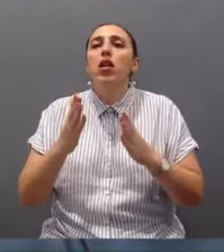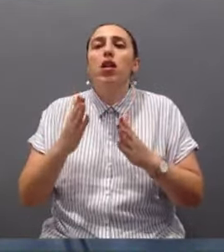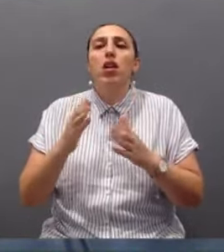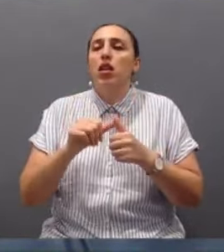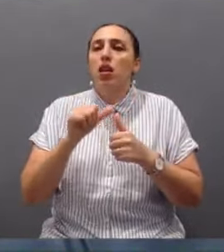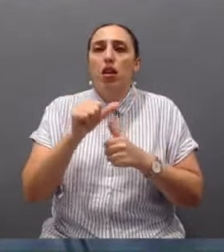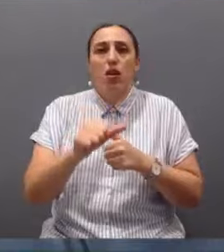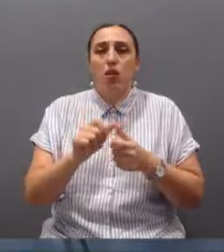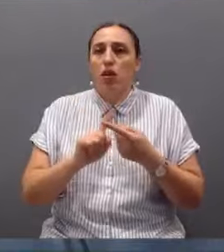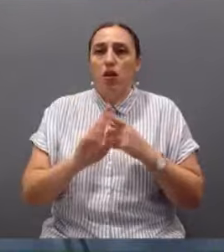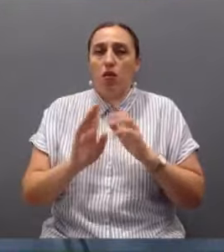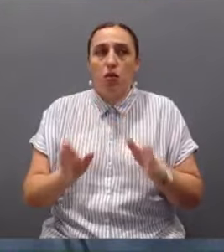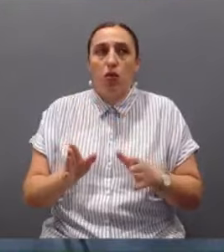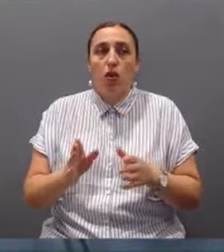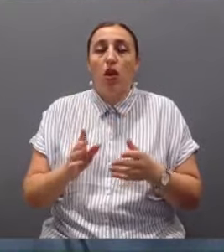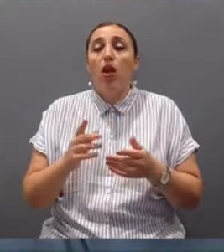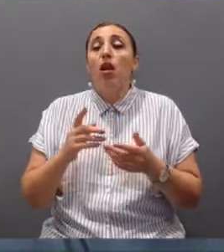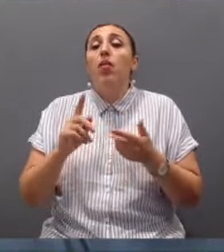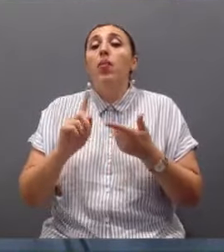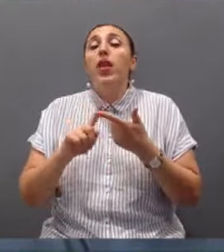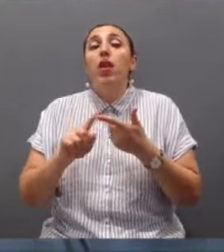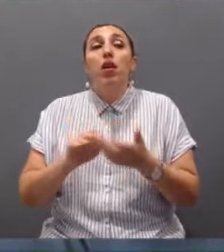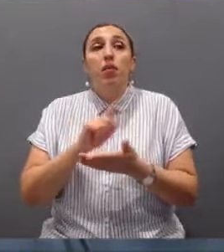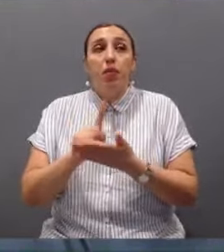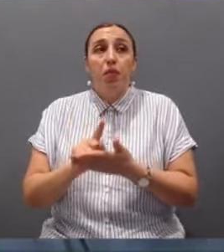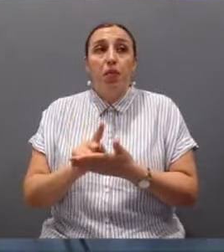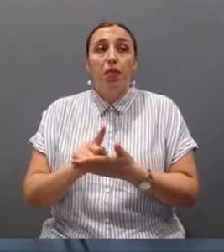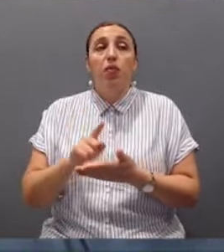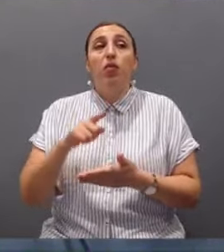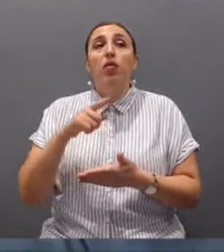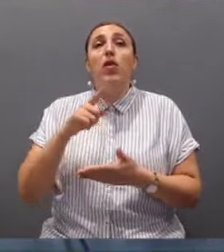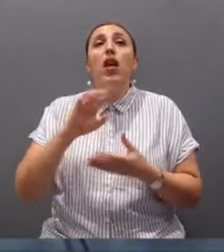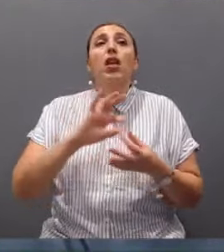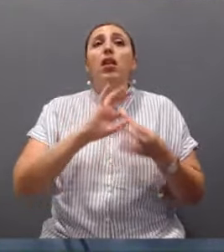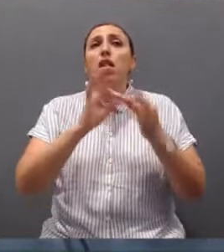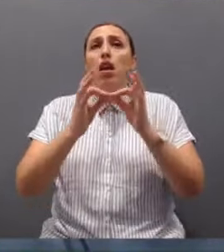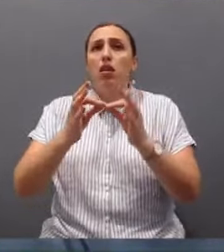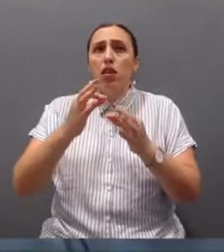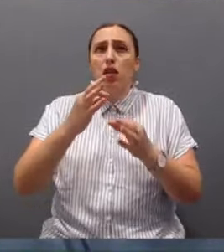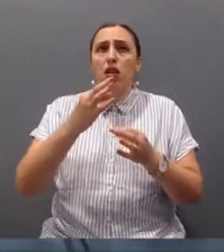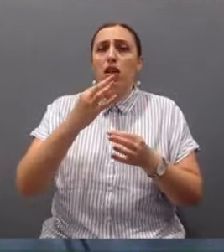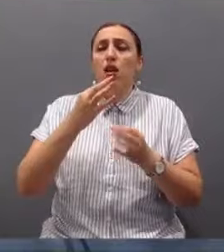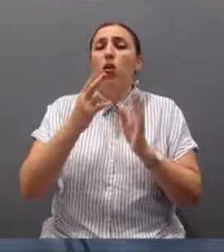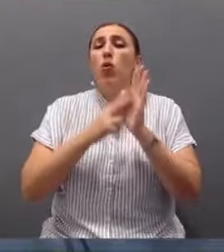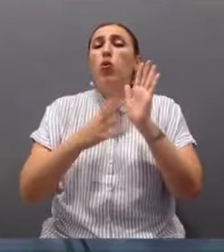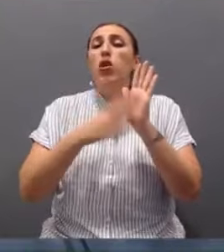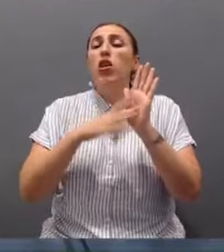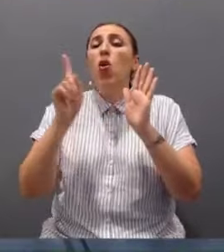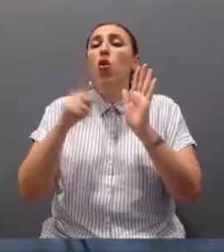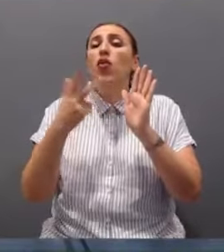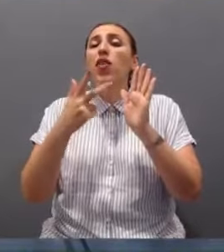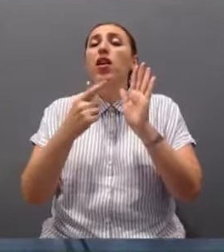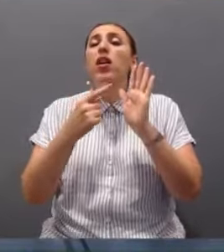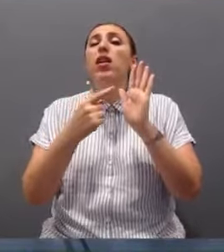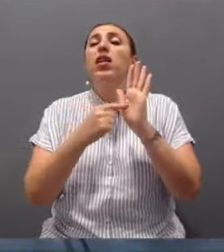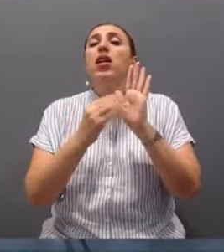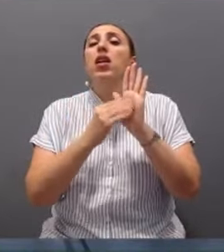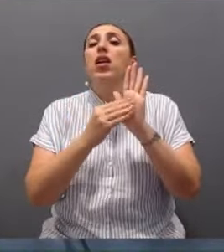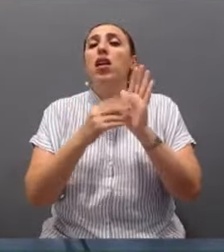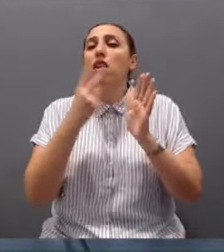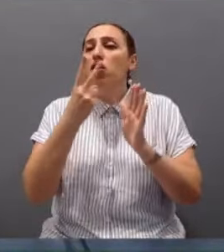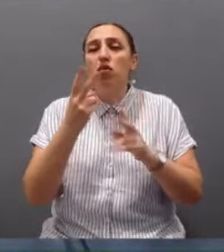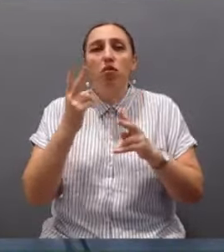ապահովումից։ Հաջորդ հարցը, տեսեք, այդքան ասեցիք, ես տեքստը չեմ տեսել 83-րդ հոդվածի 3-րդ մասի, եթե ունեք նոր